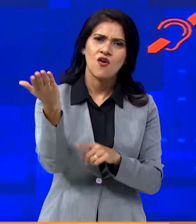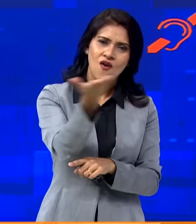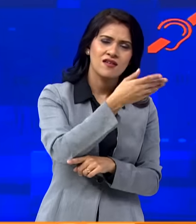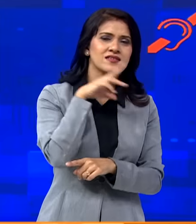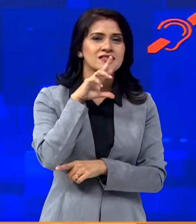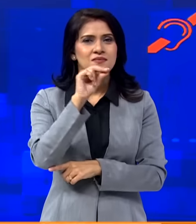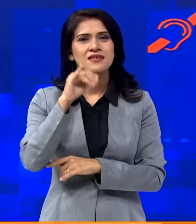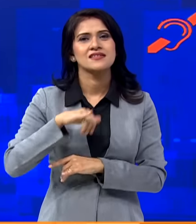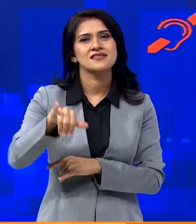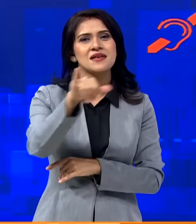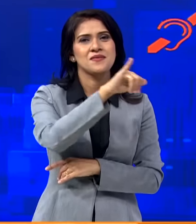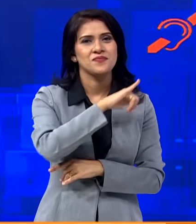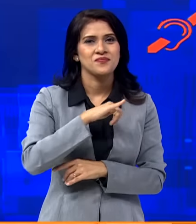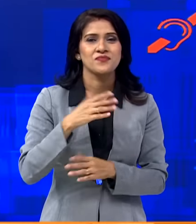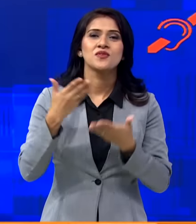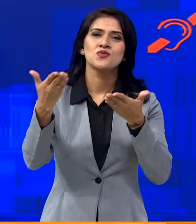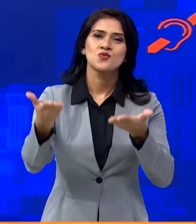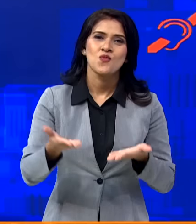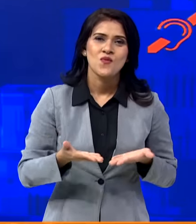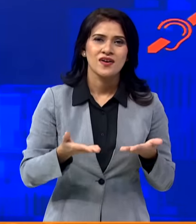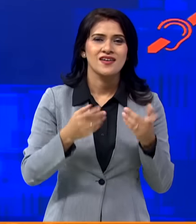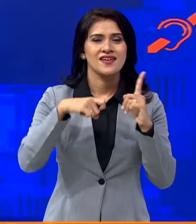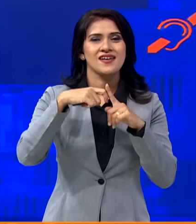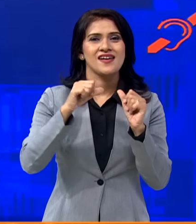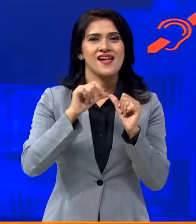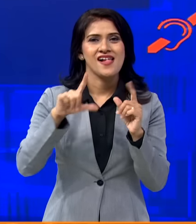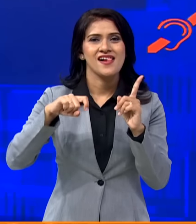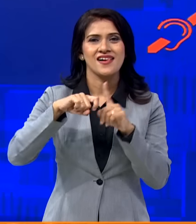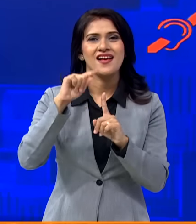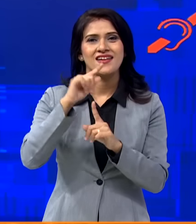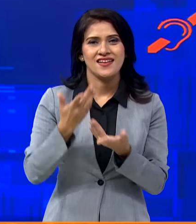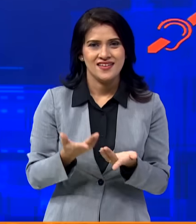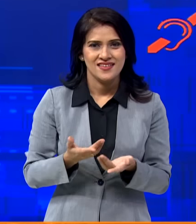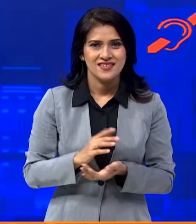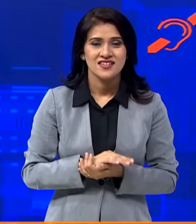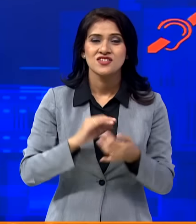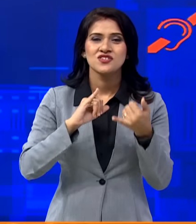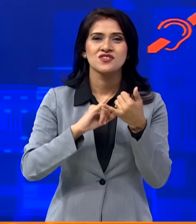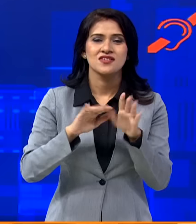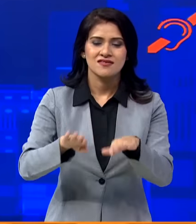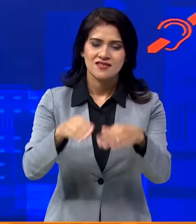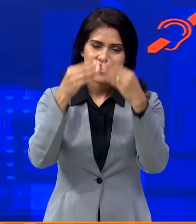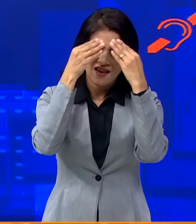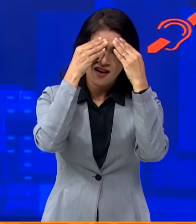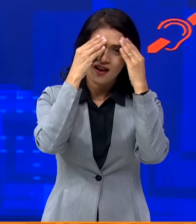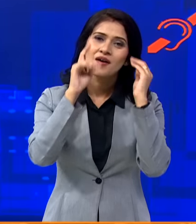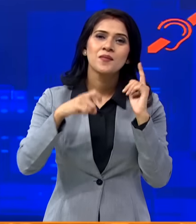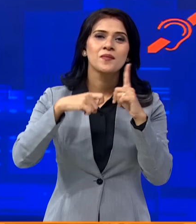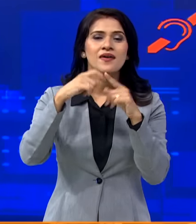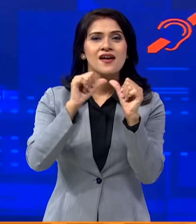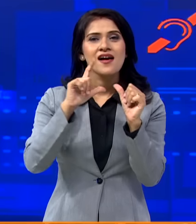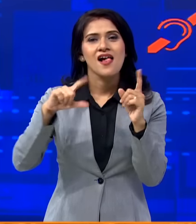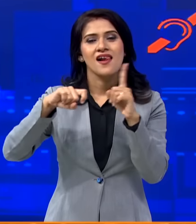स्वागतम कल की शरणागतम कल की अरे